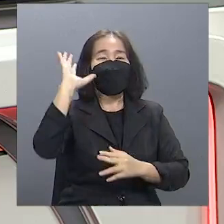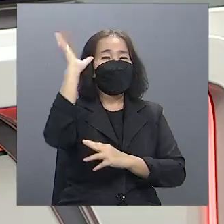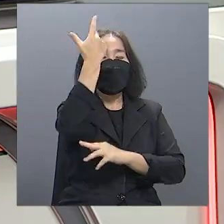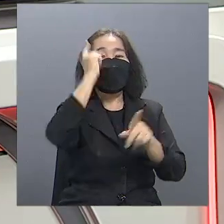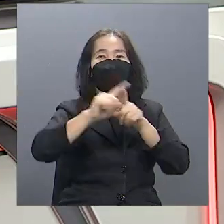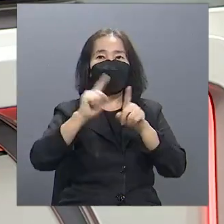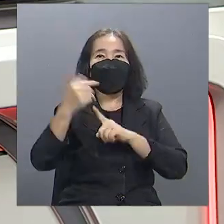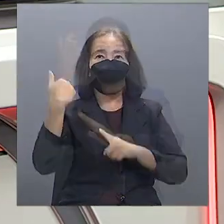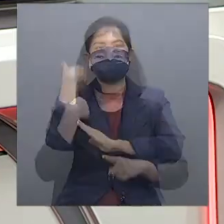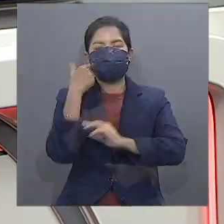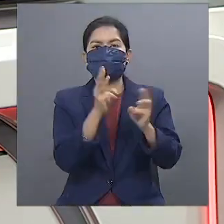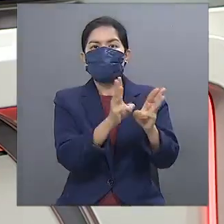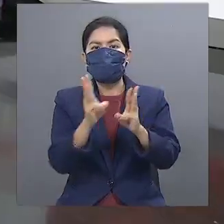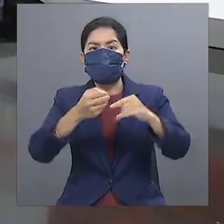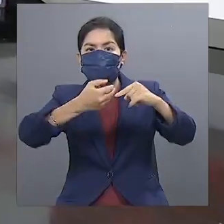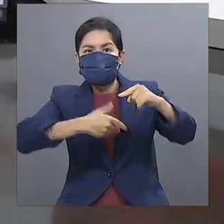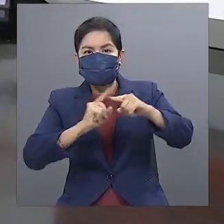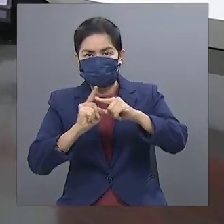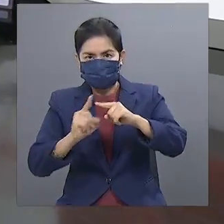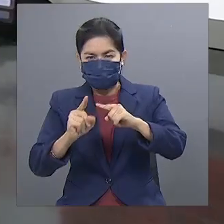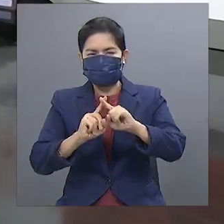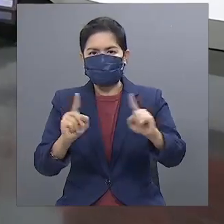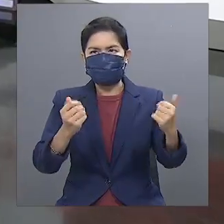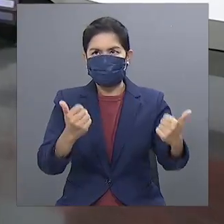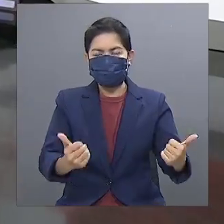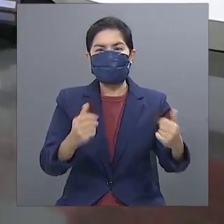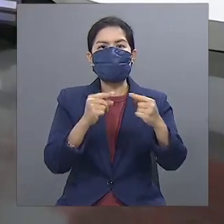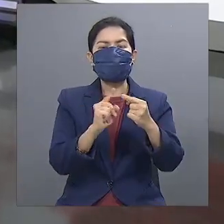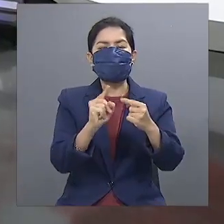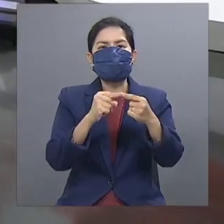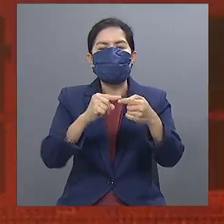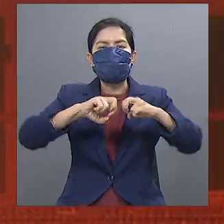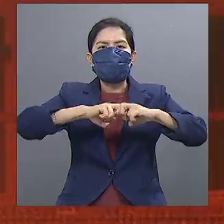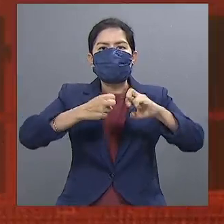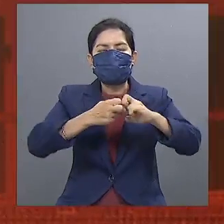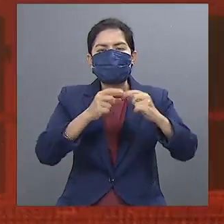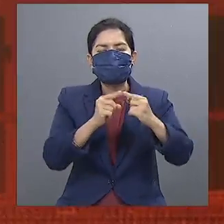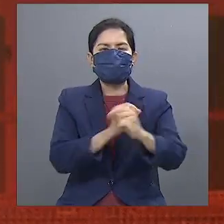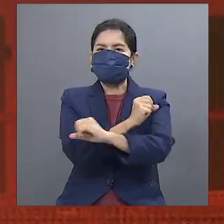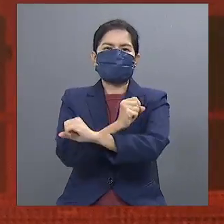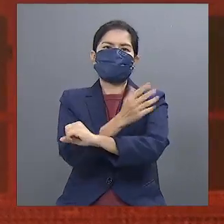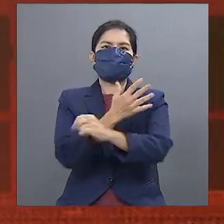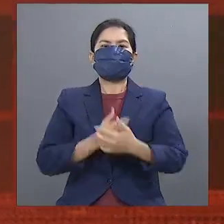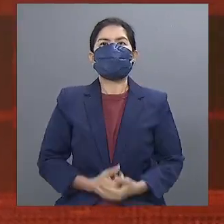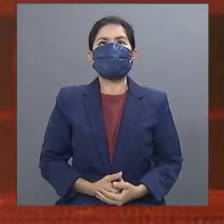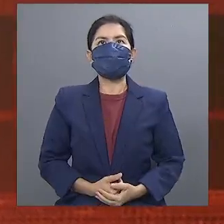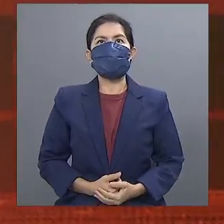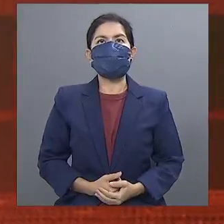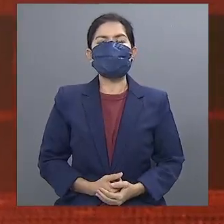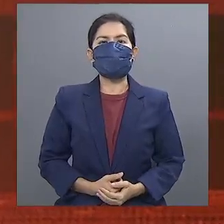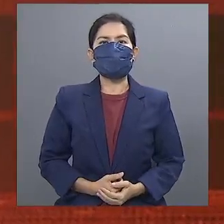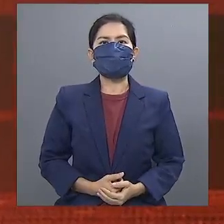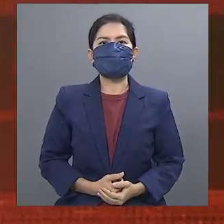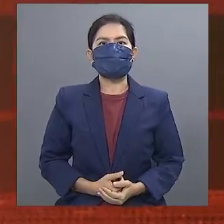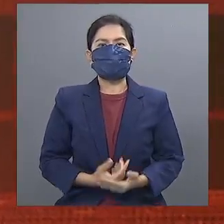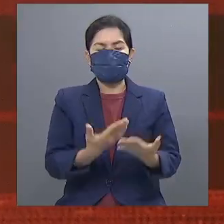วิธีแต่สุดท้ายคุณทิพย์ตะวันก็ไม่สามารถที่จะสกัดกั้นนักสูบหน้าใหม่ได้สักทีนะคะ ค่ะคือต้องบอกว่าทางกลุ่มรณรงค์งดสูบบุหรี่